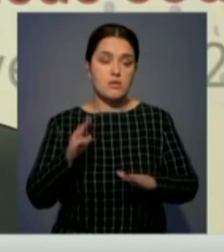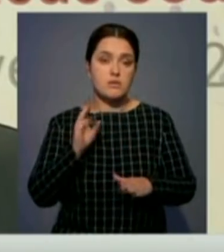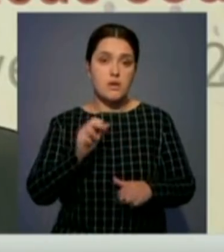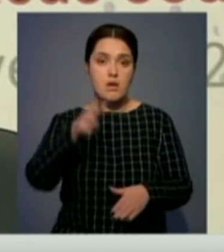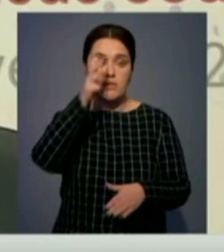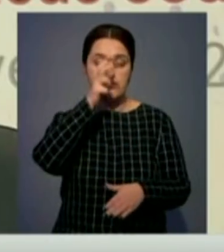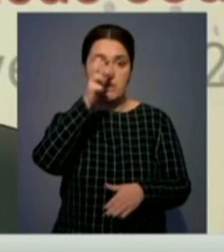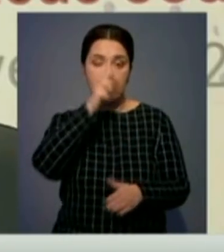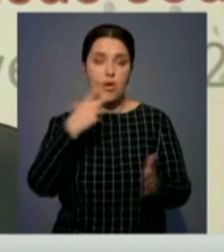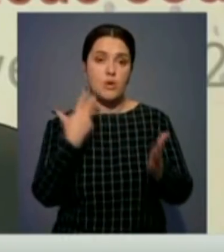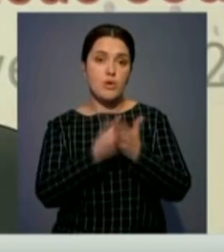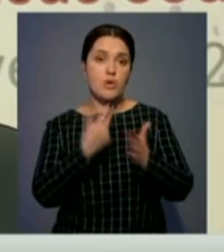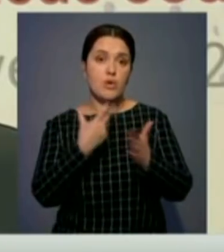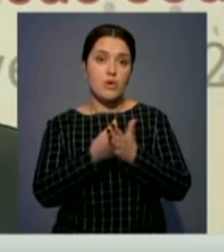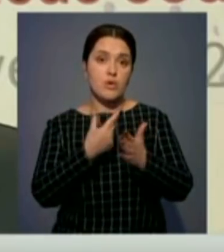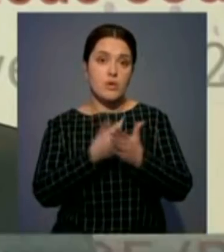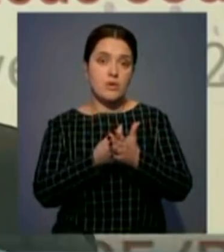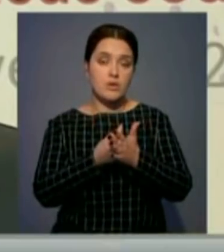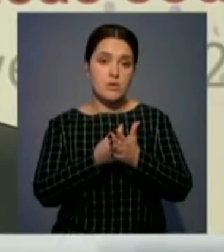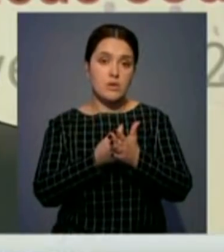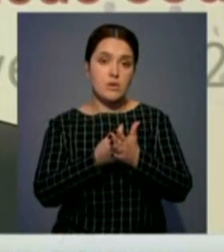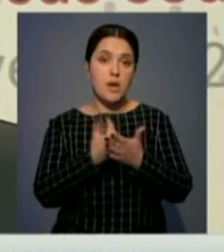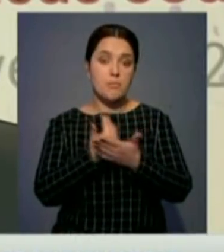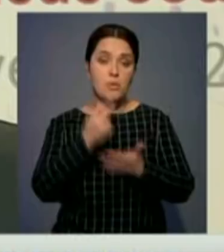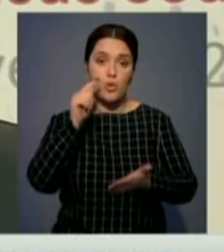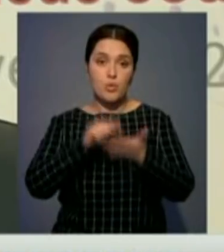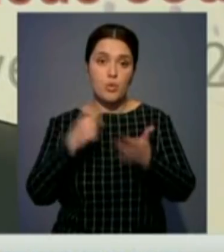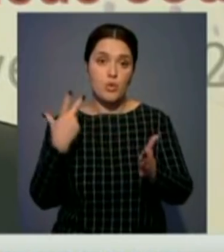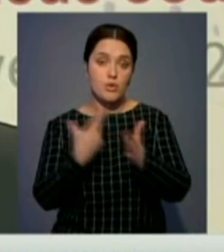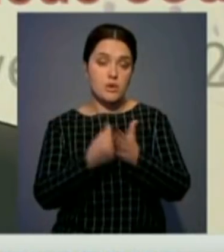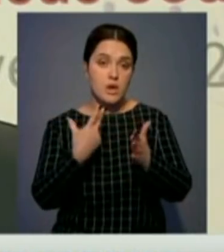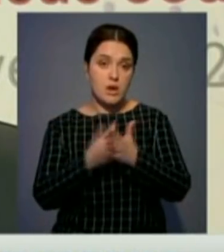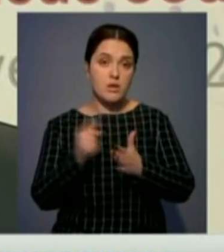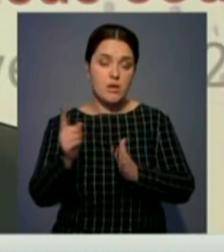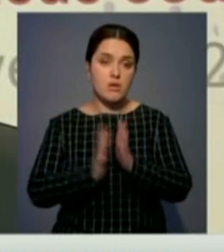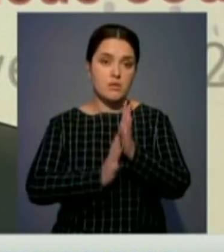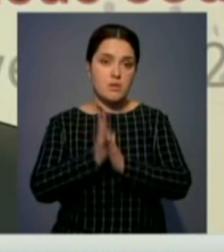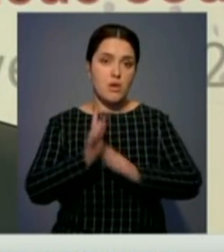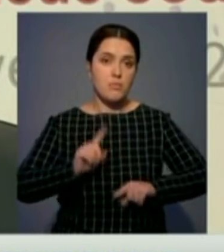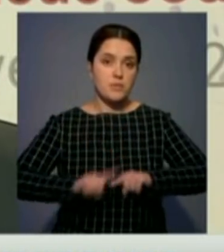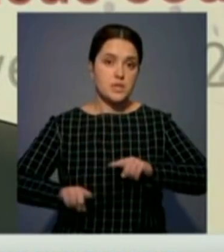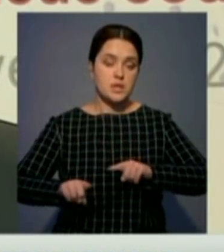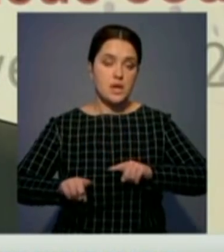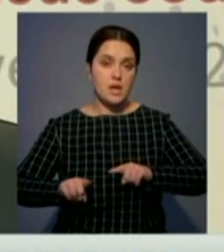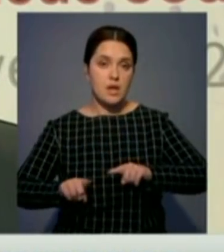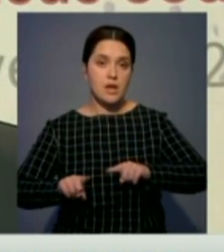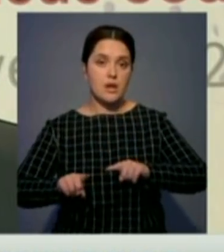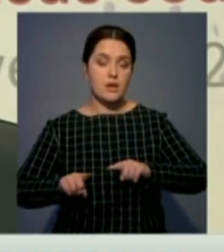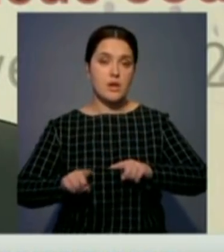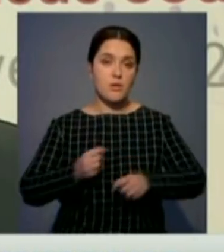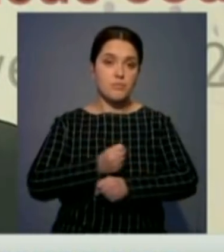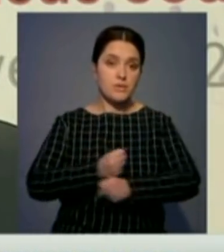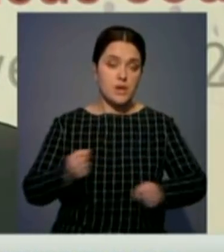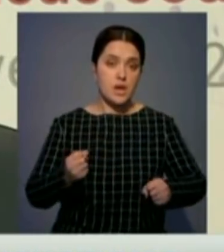использовать антибиотики, животные растут быстрее. Ну, вот курица растет в 5 раз быстрее, если она потребляет антибиотики.